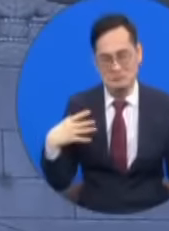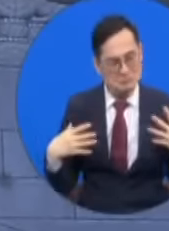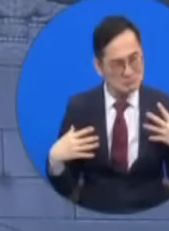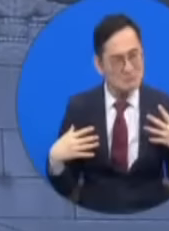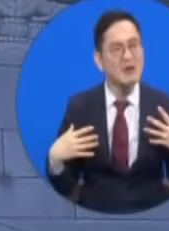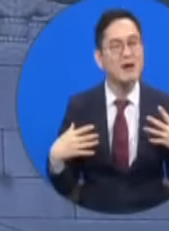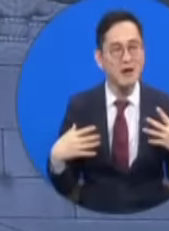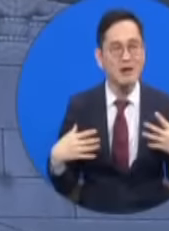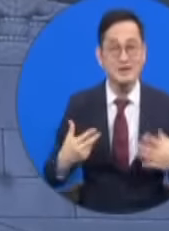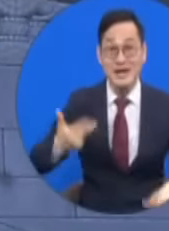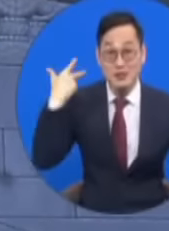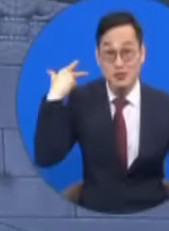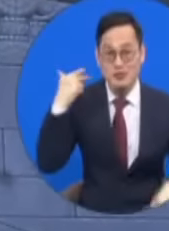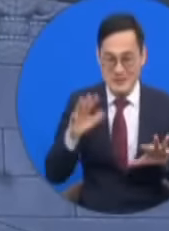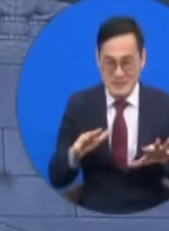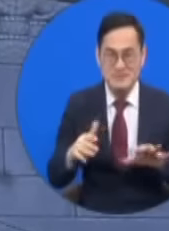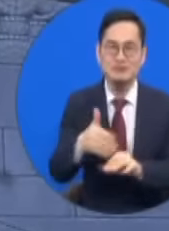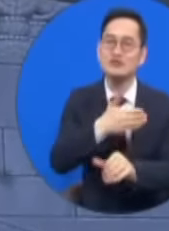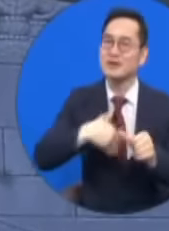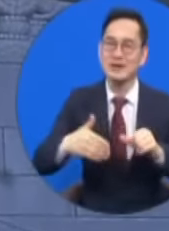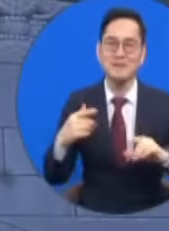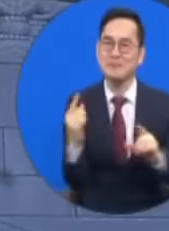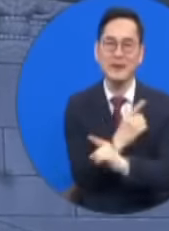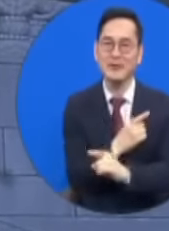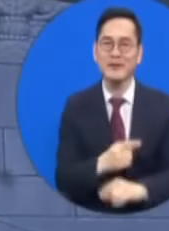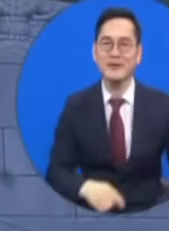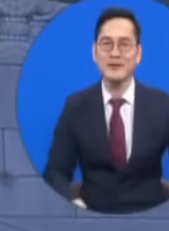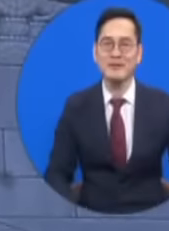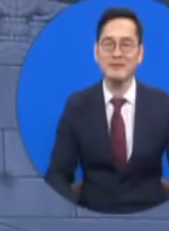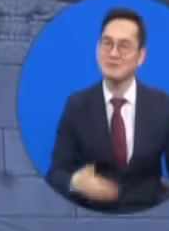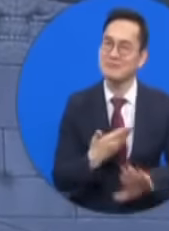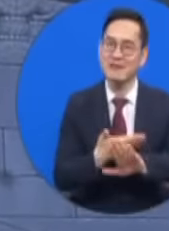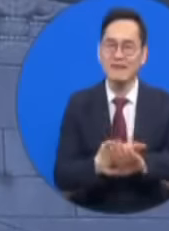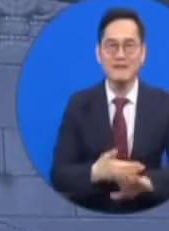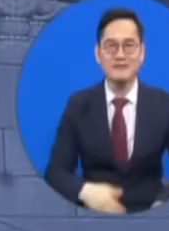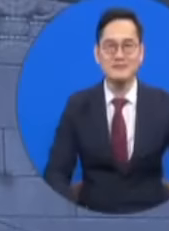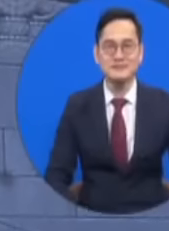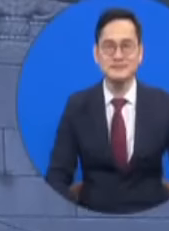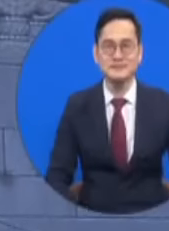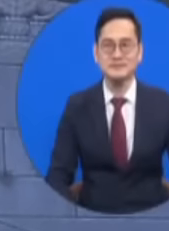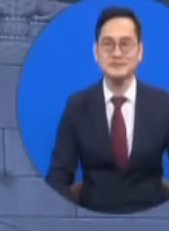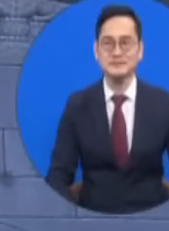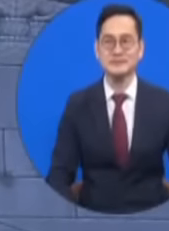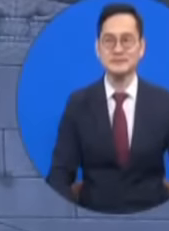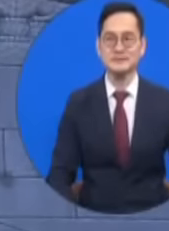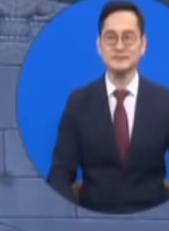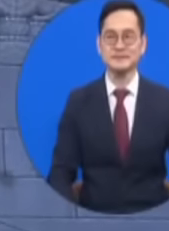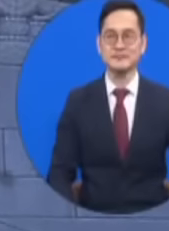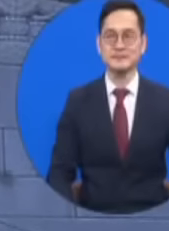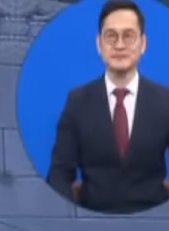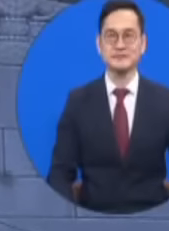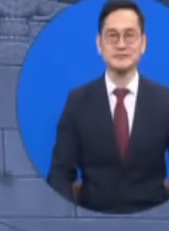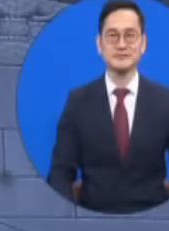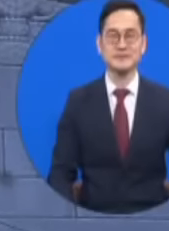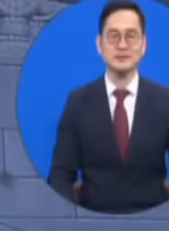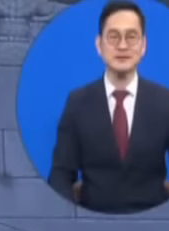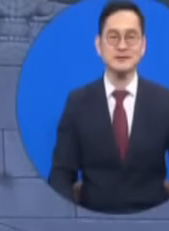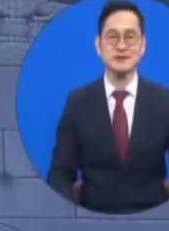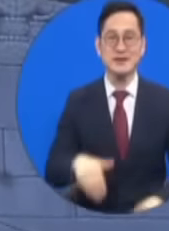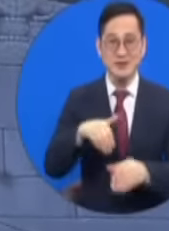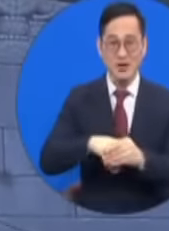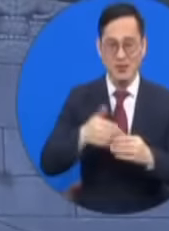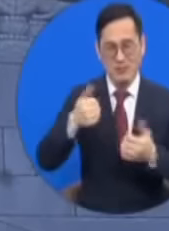확실히 지난주와 양당 분위기가 달라졌다라는 것만큼은 분명한 것 같습니다. 선거 승부 결과를 예측할 수 없는 초접전